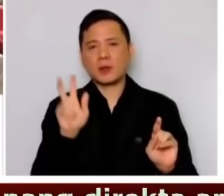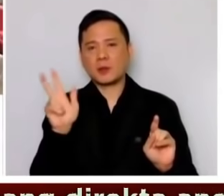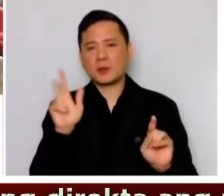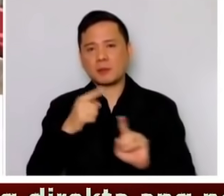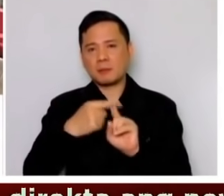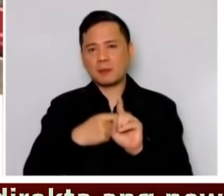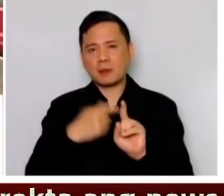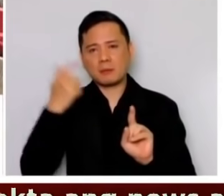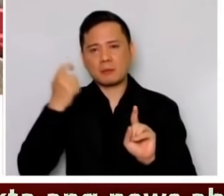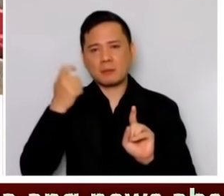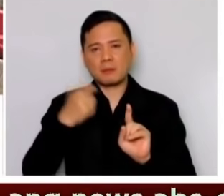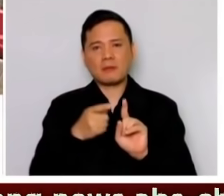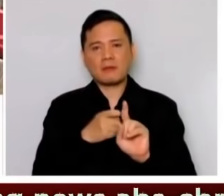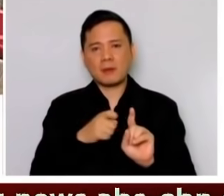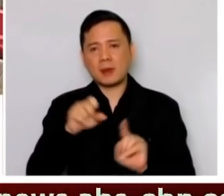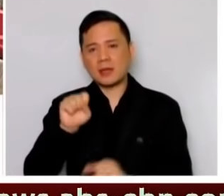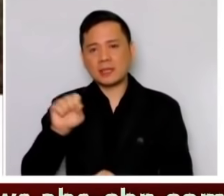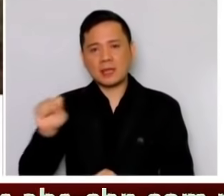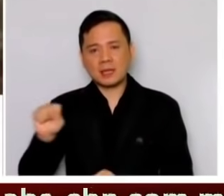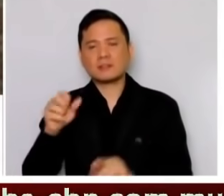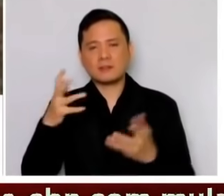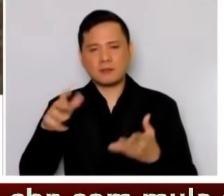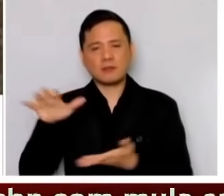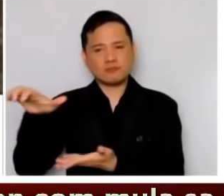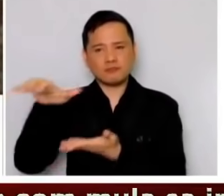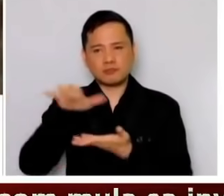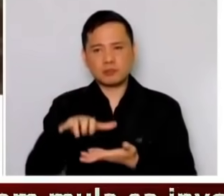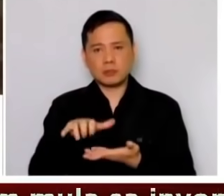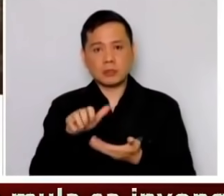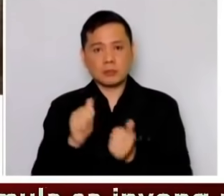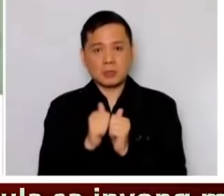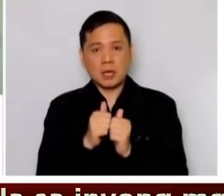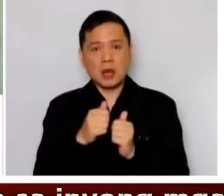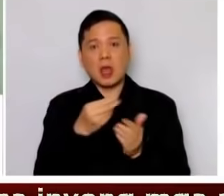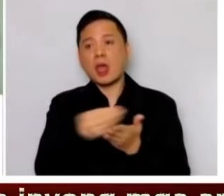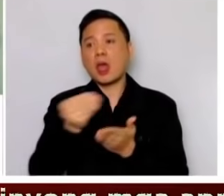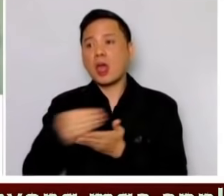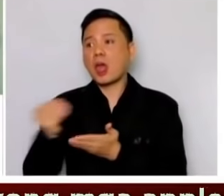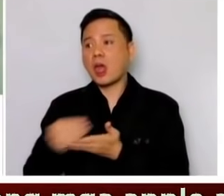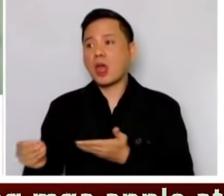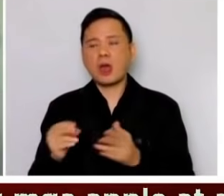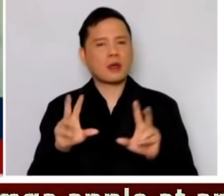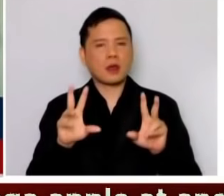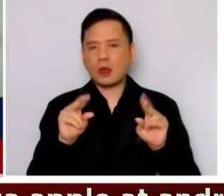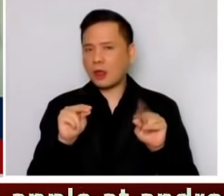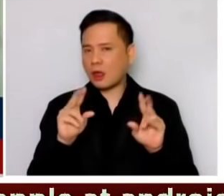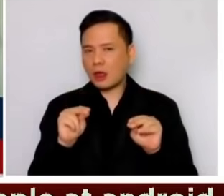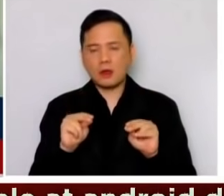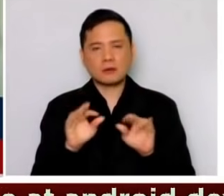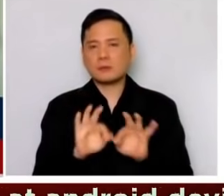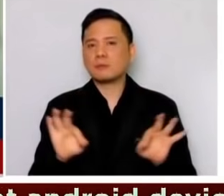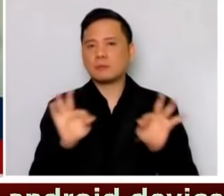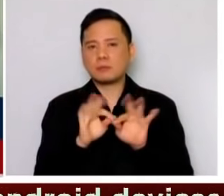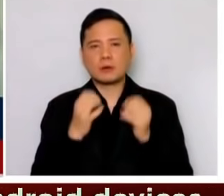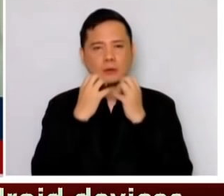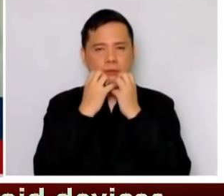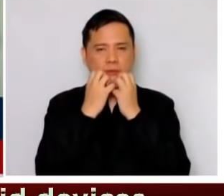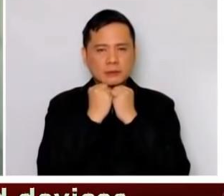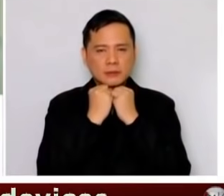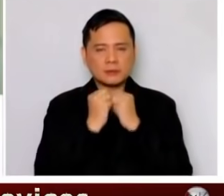SSS. Hindi anya pwedeng ubus biyaya ngayong holiday season. In case of emergency, hindi ba emergency talaga yung